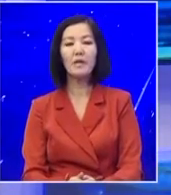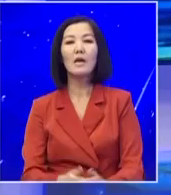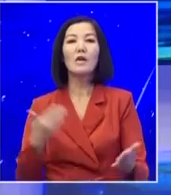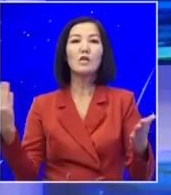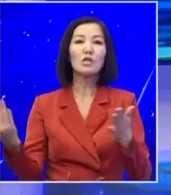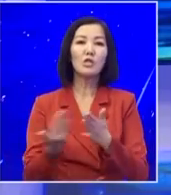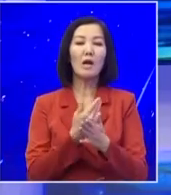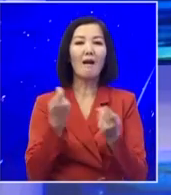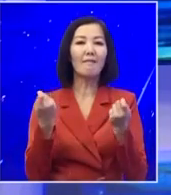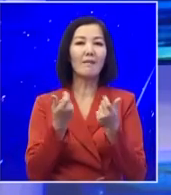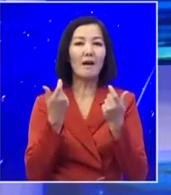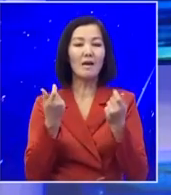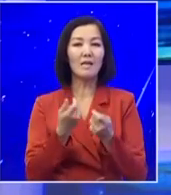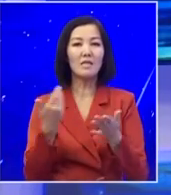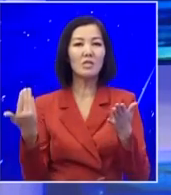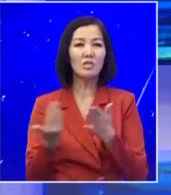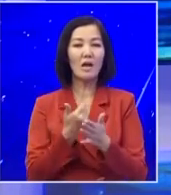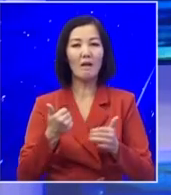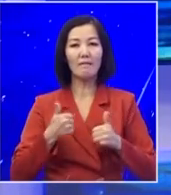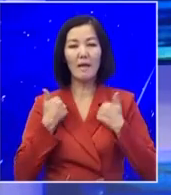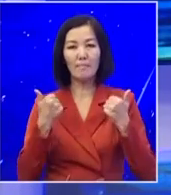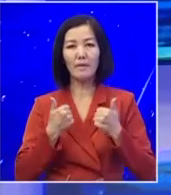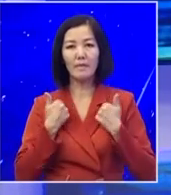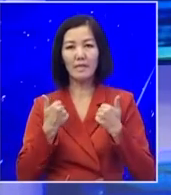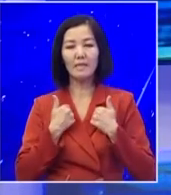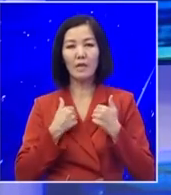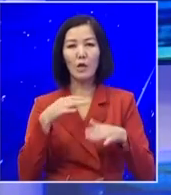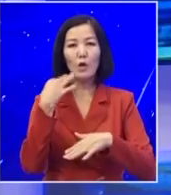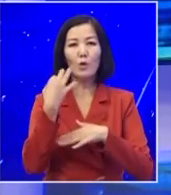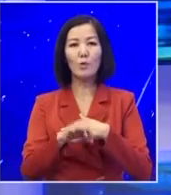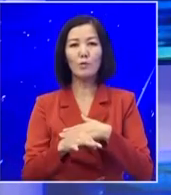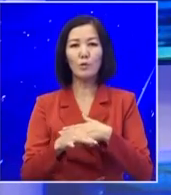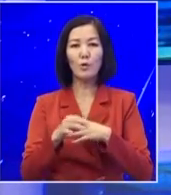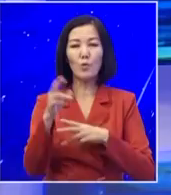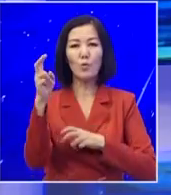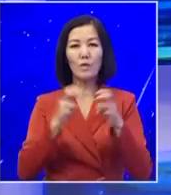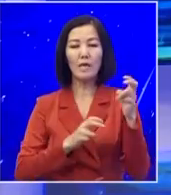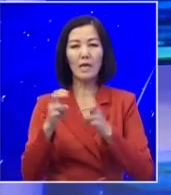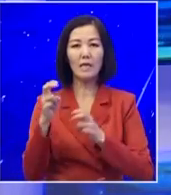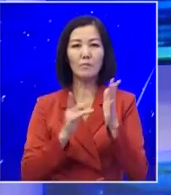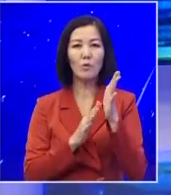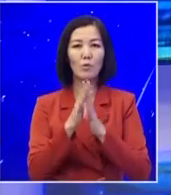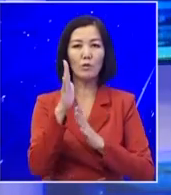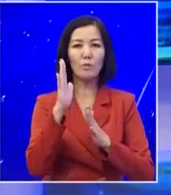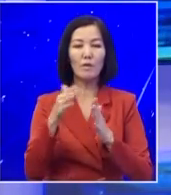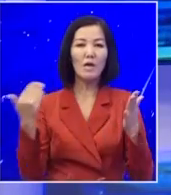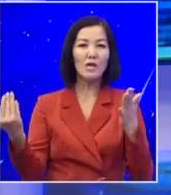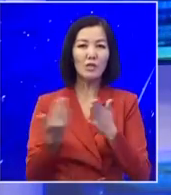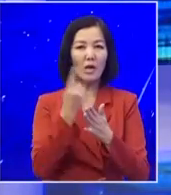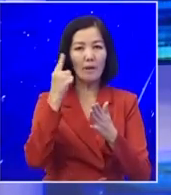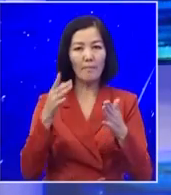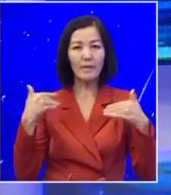Жаңа дақыл, жаңа талпыныс. Жетісулық дихандар күзгі рапсты өнеркәсіптік ауқымда өсіргелі жатыр. Бүгін жаңа бастамаға